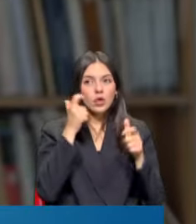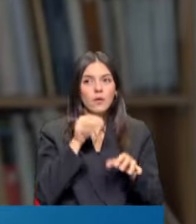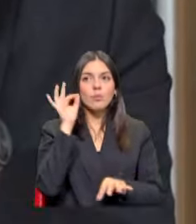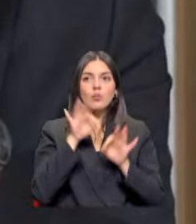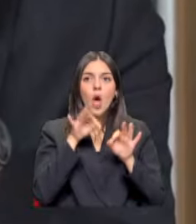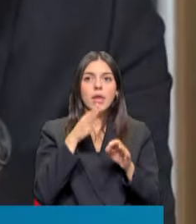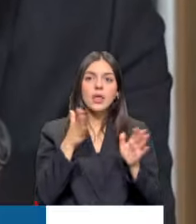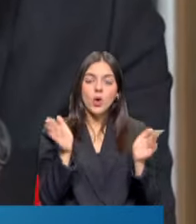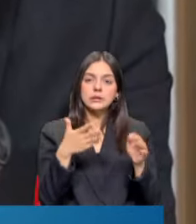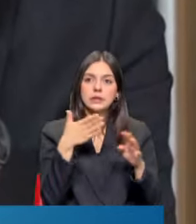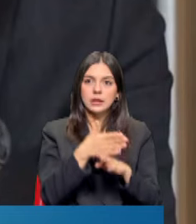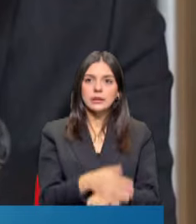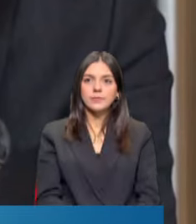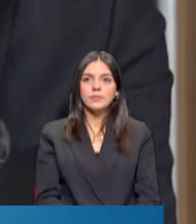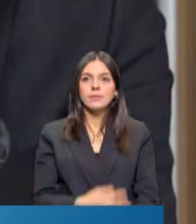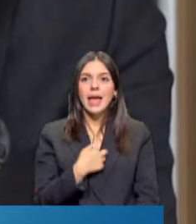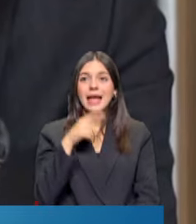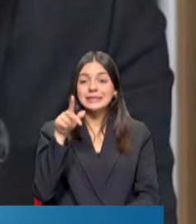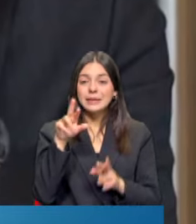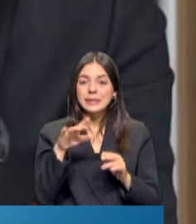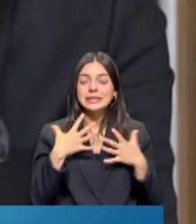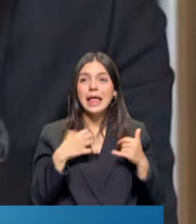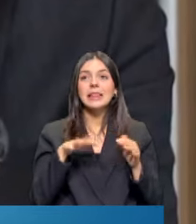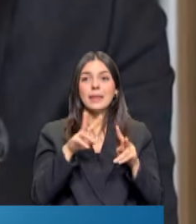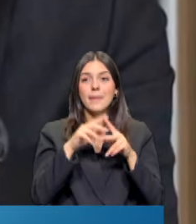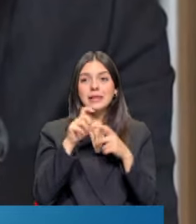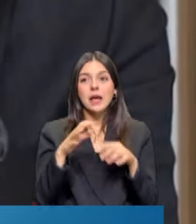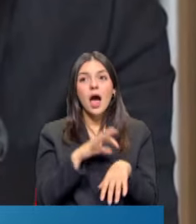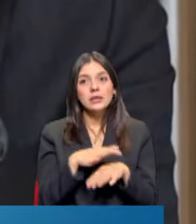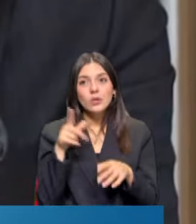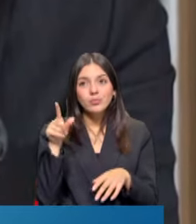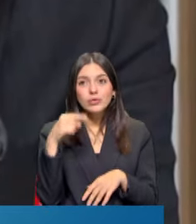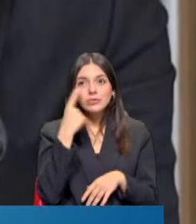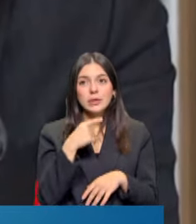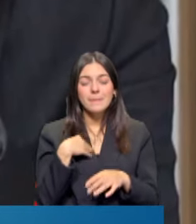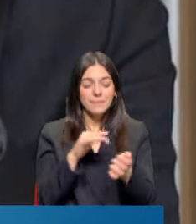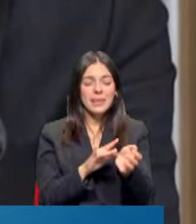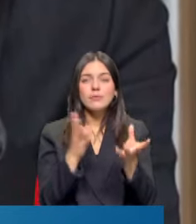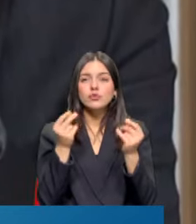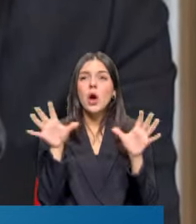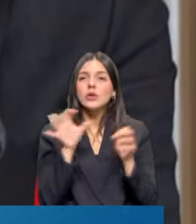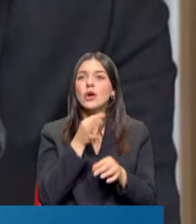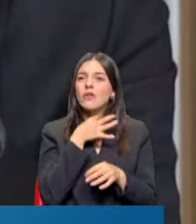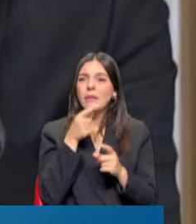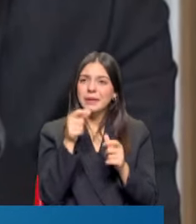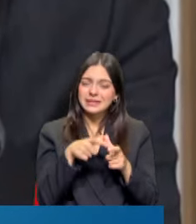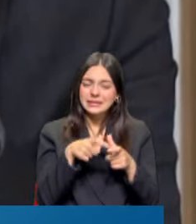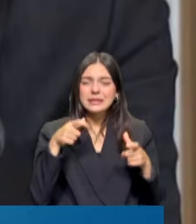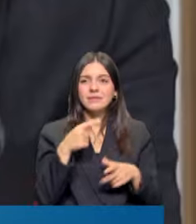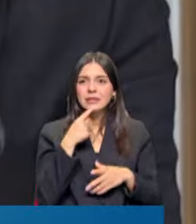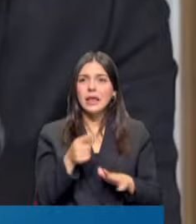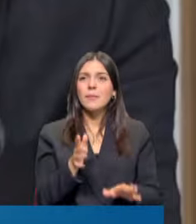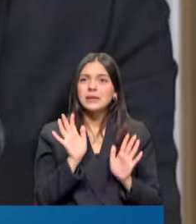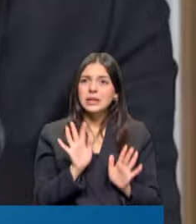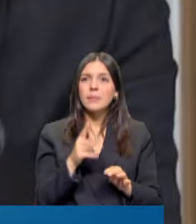da girdi. Ben sizin gibi sağlıklı değilim. Aynı zamanda MS hastasıyım. O yüzden buradayım ve şu anda bileklerim çok acıyor. Lütfen gevşetin demesine rağmen